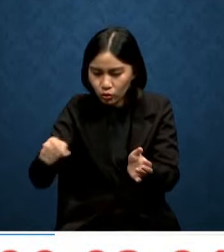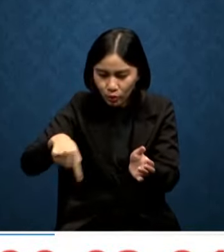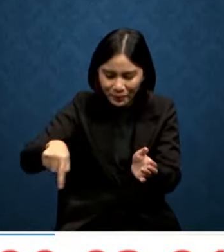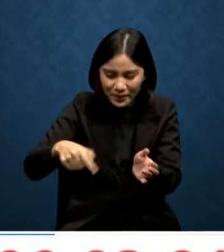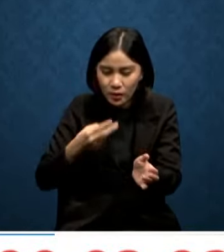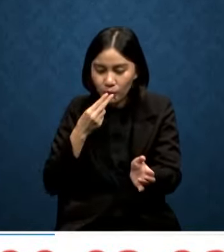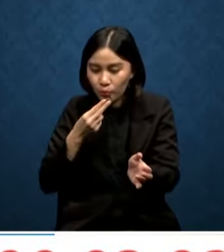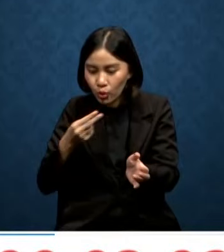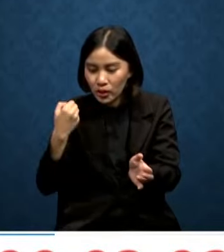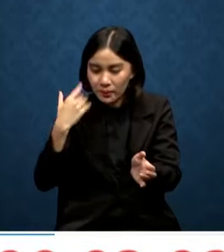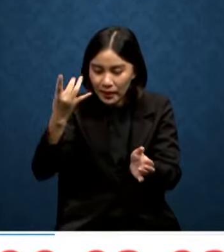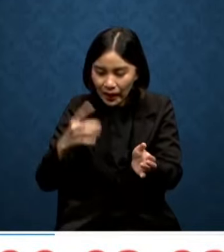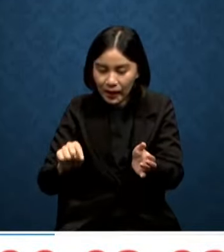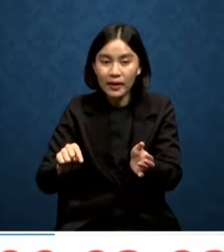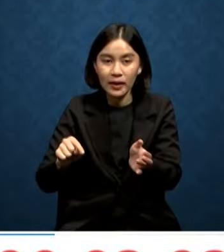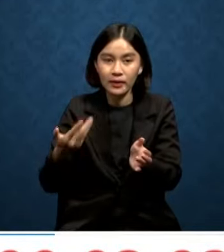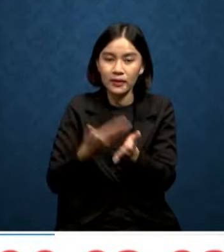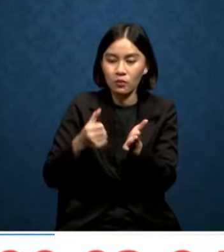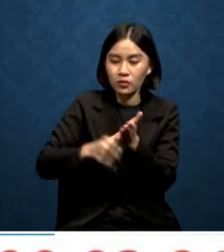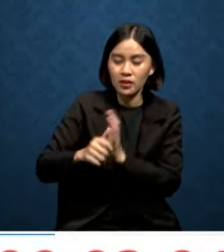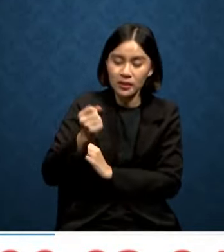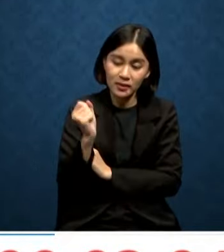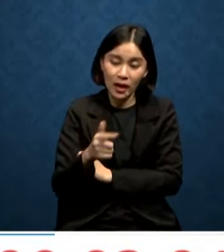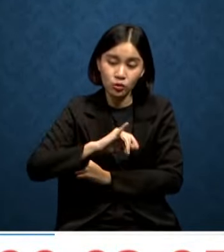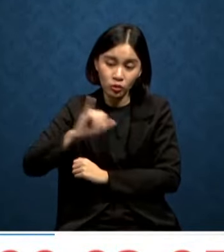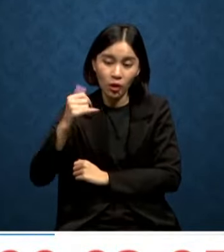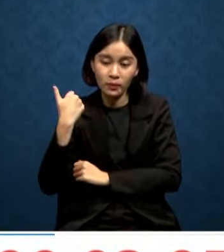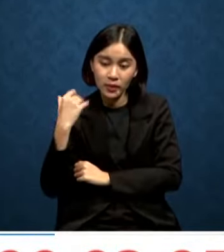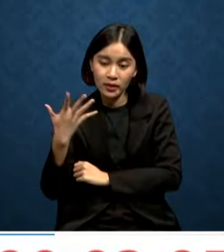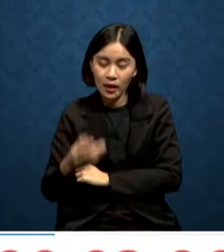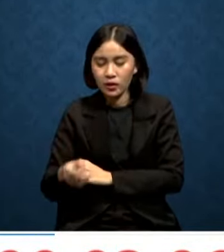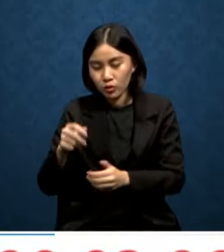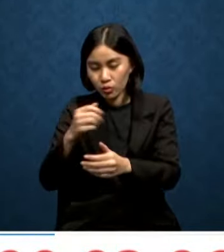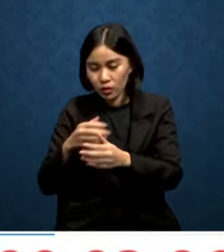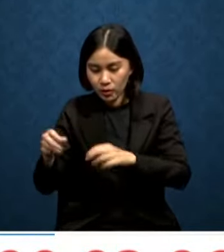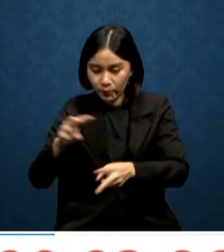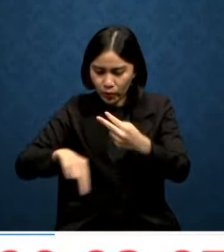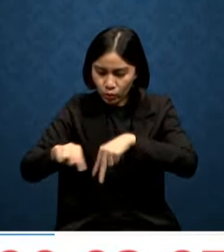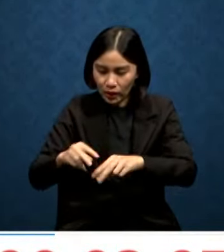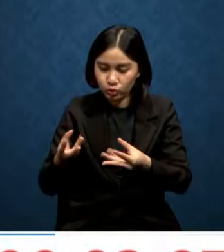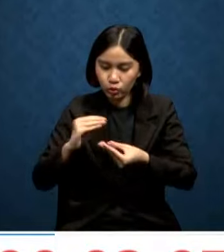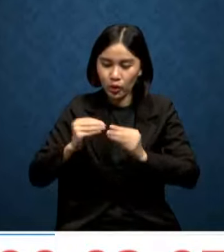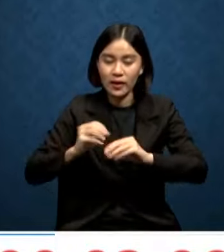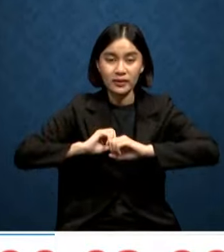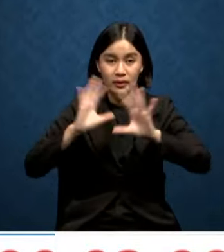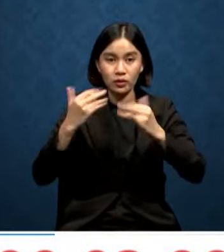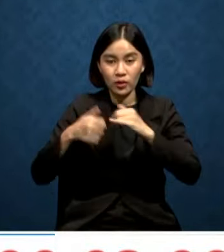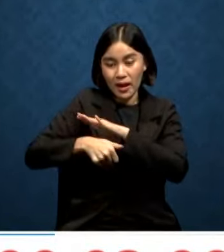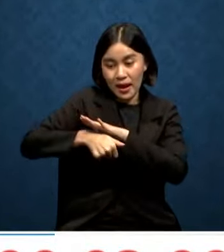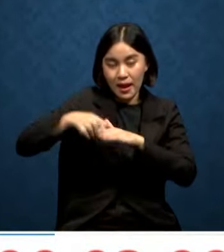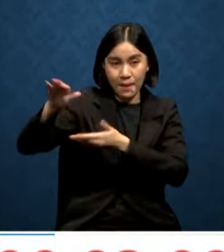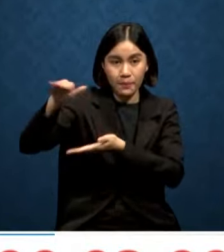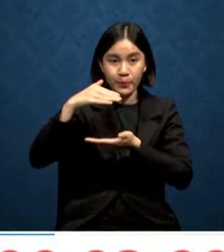บุหรี่ประเภทใดบ้างและเสียภาษีถูกต้องหรือไม่พอไปตรวจเนี่ยเราจะได้ตัวเลขที่ชัดเจนซึ่งบอกว่าในขณะนี้เนี่ยมีการลักลอบนำเข้าอ